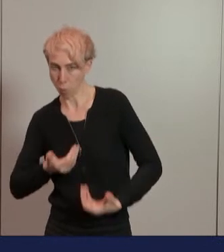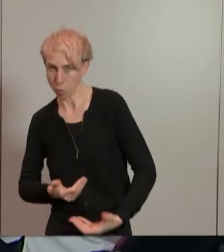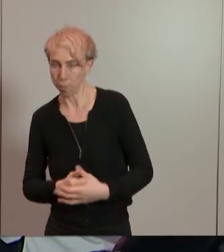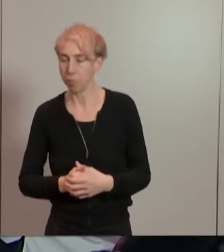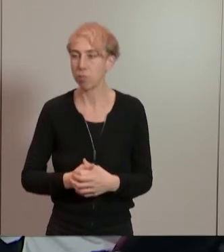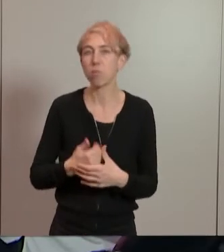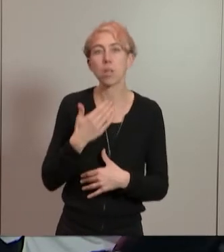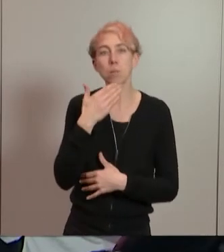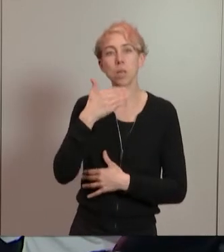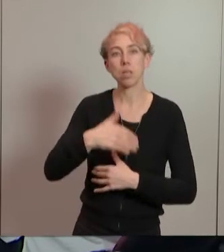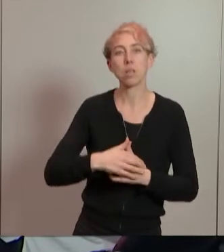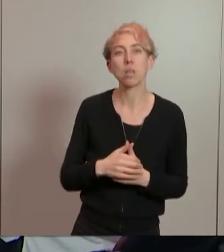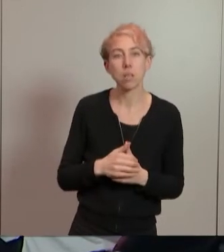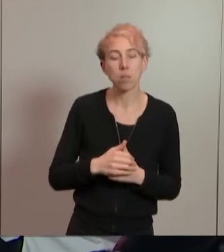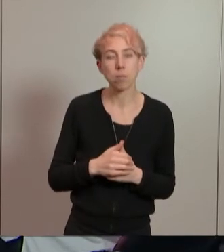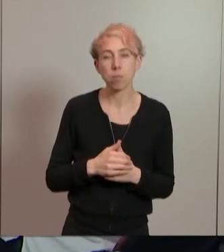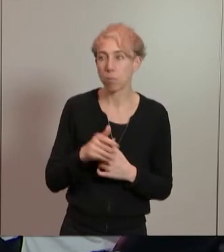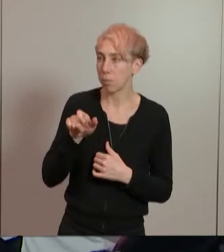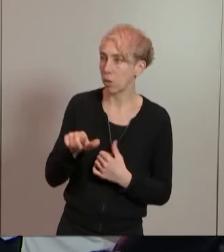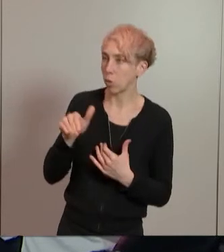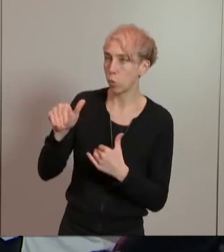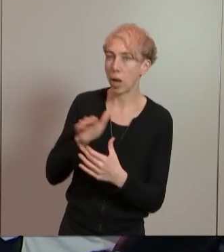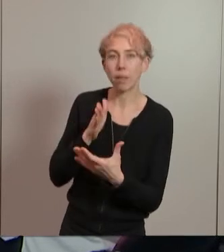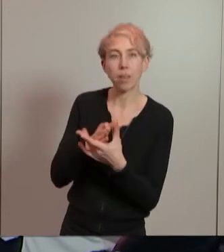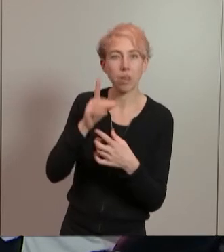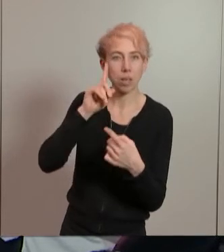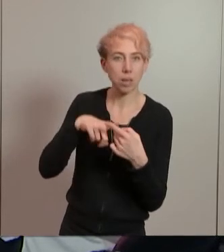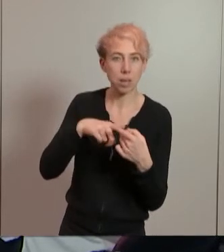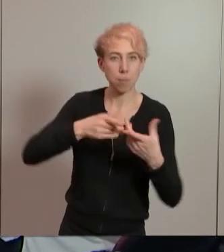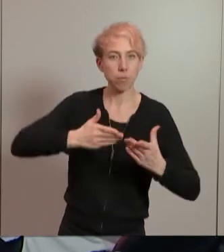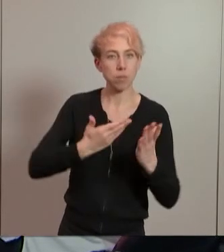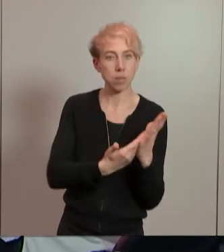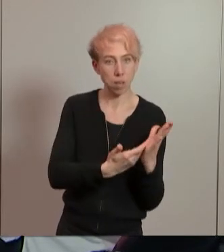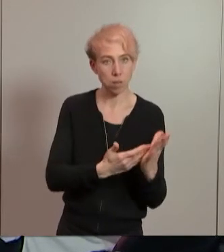Merci. Y a-t-il une intervention concernant cette délibération ?